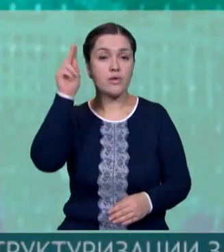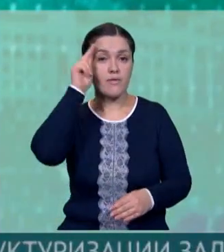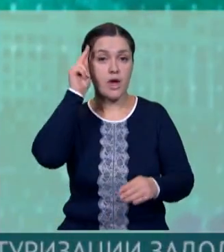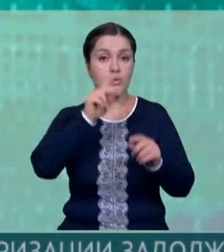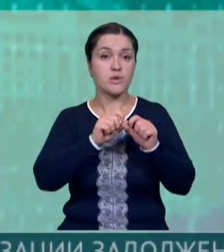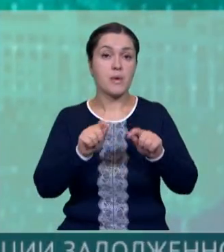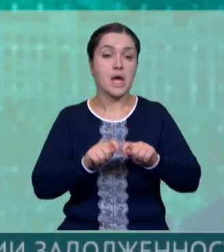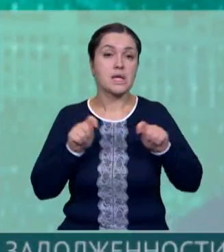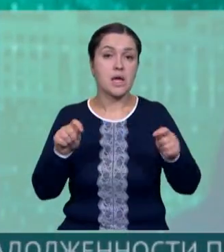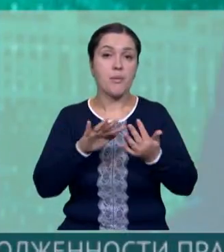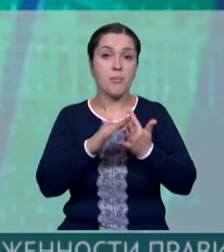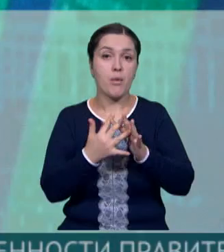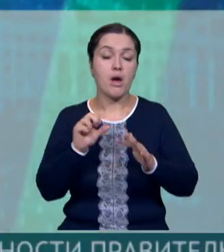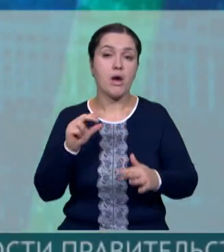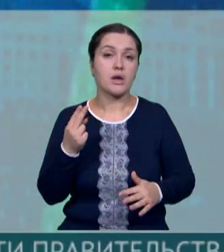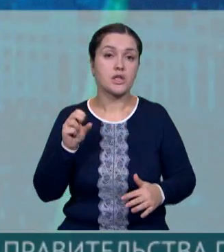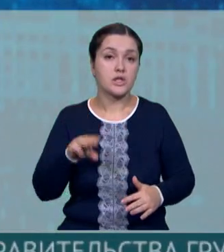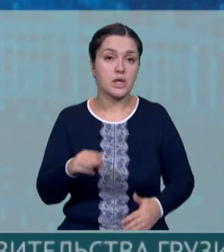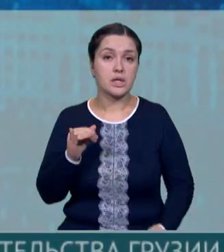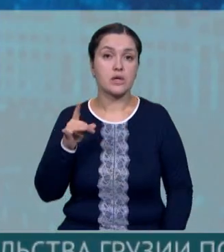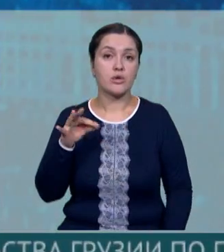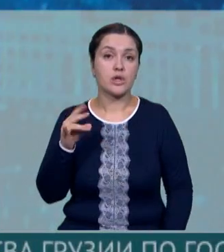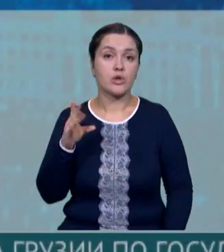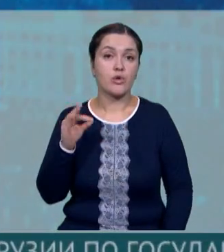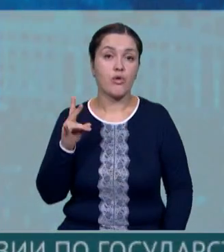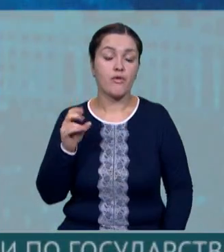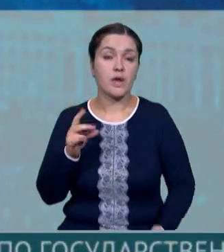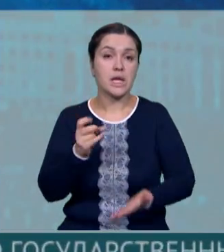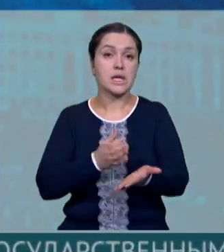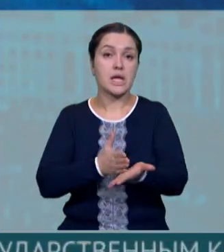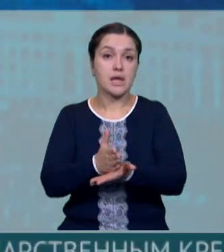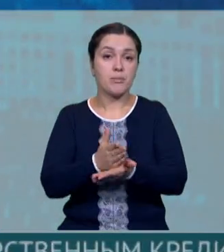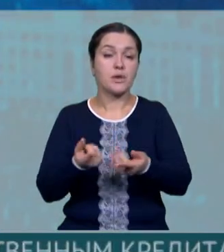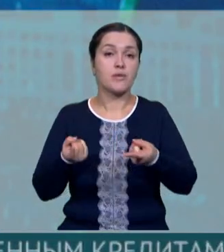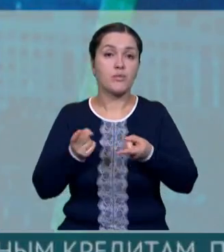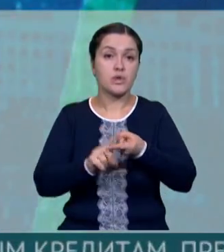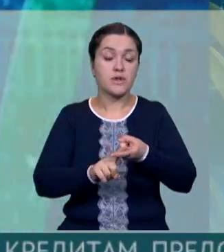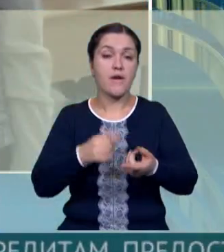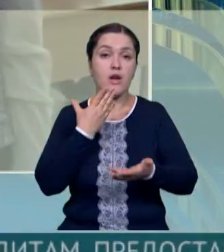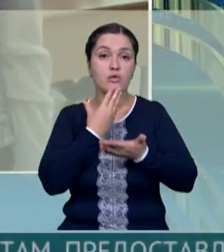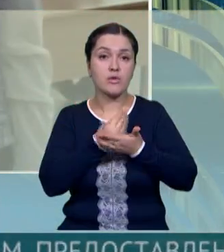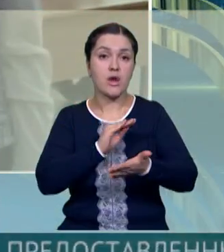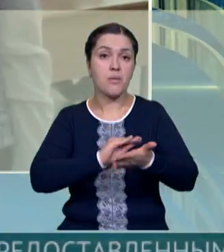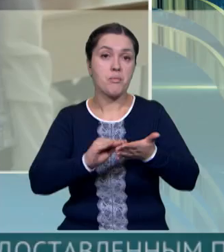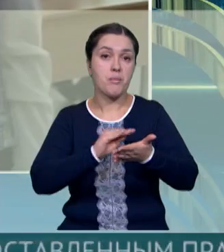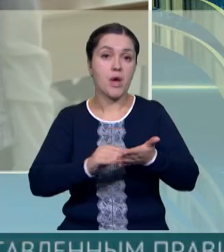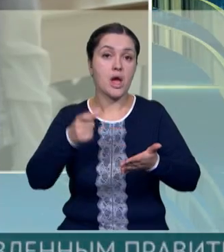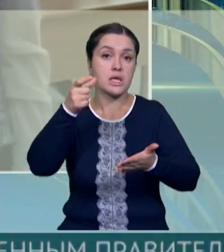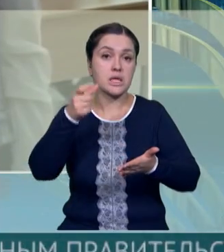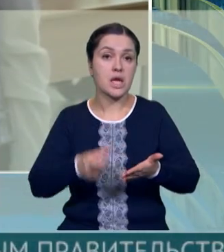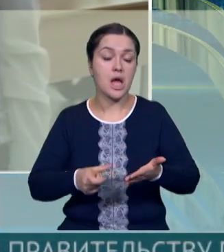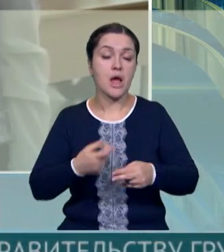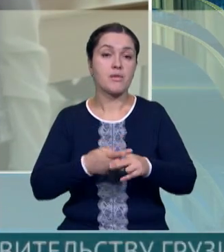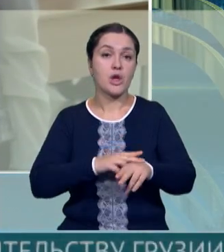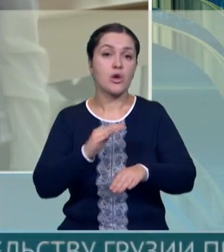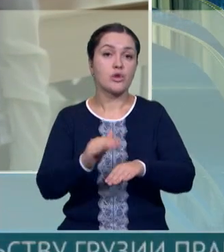Еще два учебных заведения открываются в поселках Акшат и Родниковка. На прямую связь выходит наш корреспондент